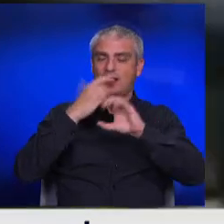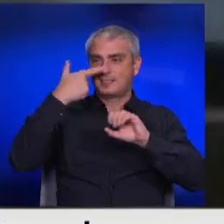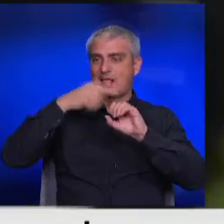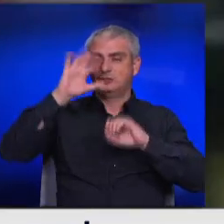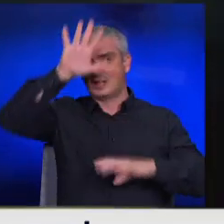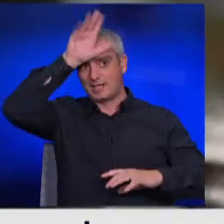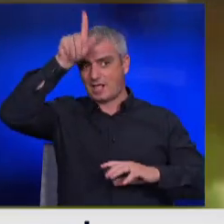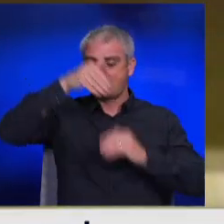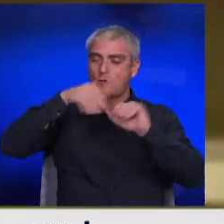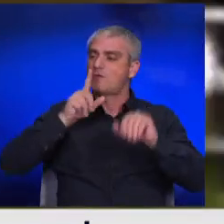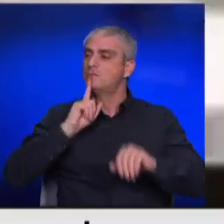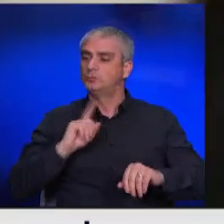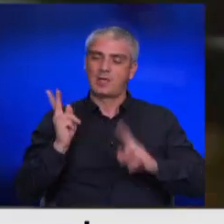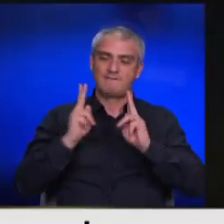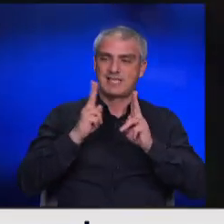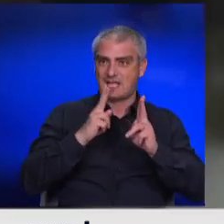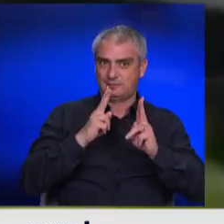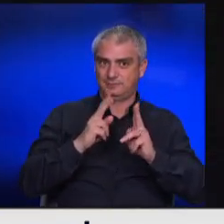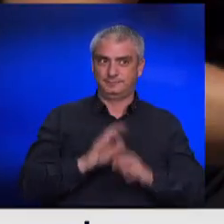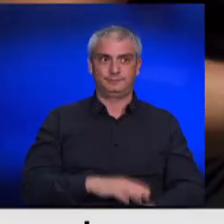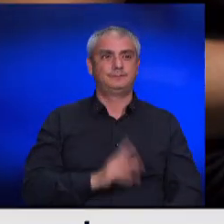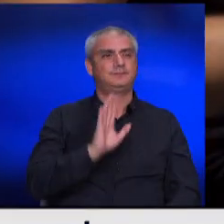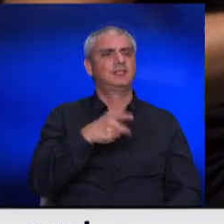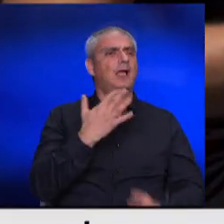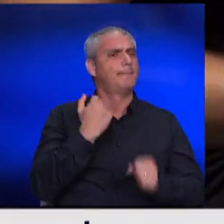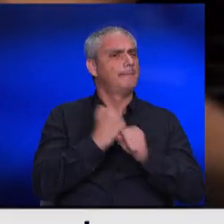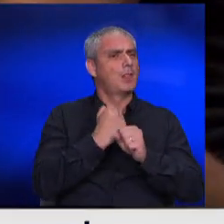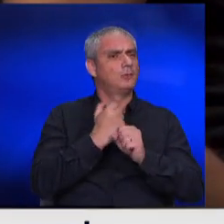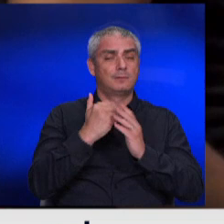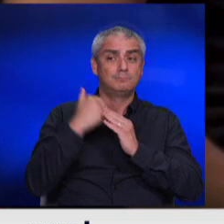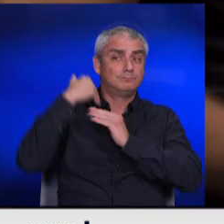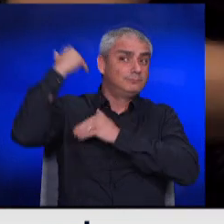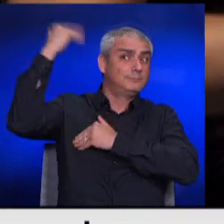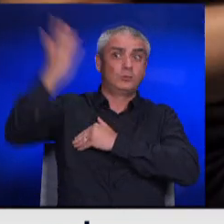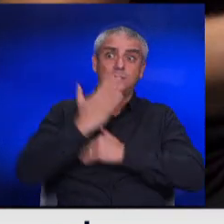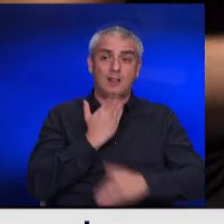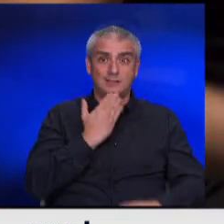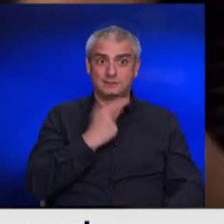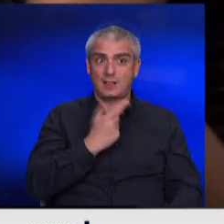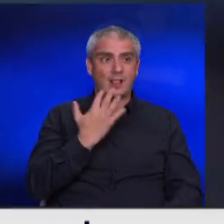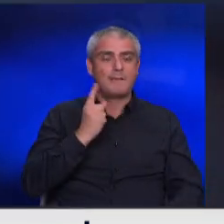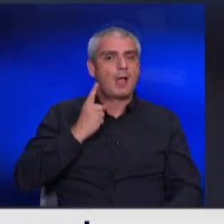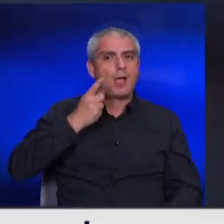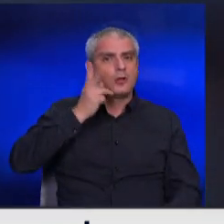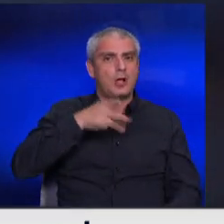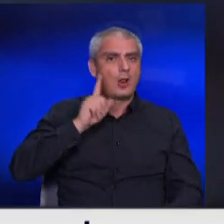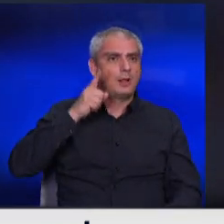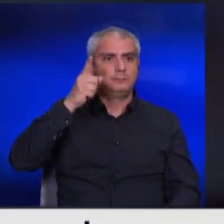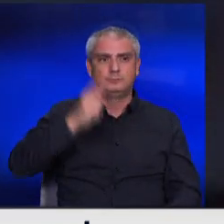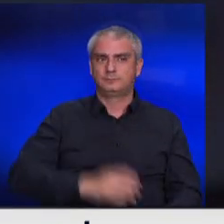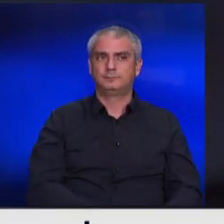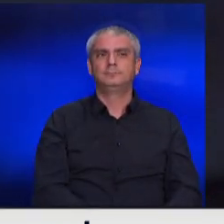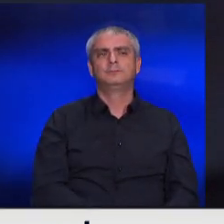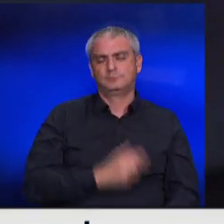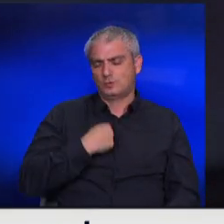איראניות בגבול סוריה-עיראק. כמה הפעילות שלכם היא גם מחוץ לגבולות מדינת ישראל? כמה רחוק אתם יכולים להגיע? אני